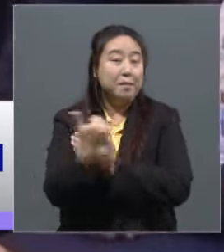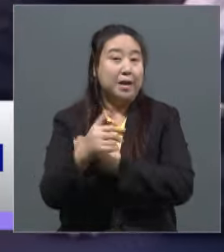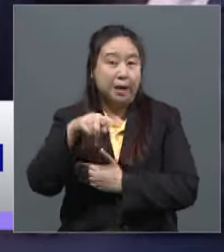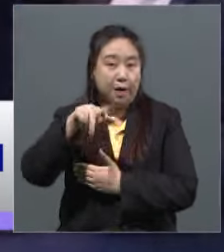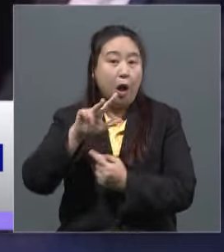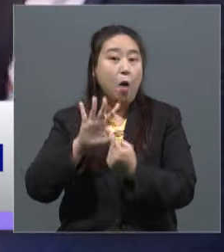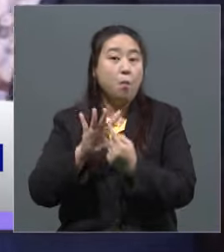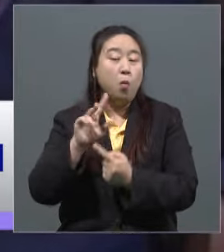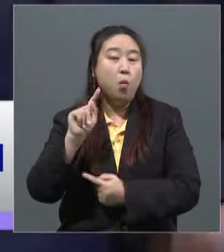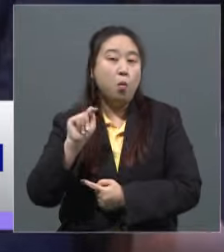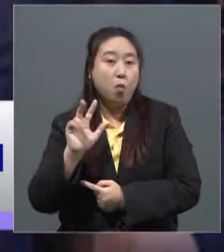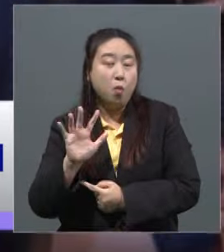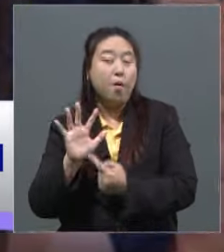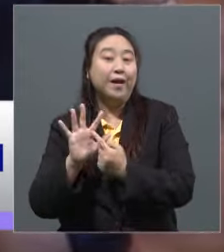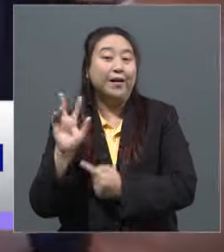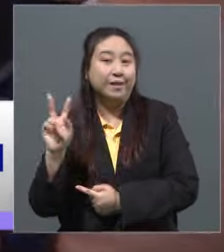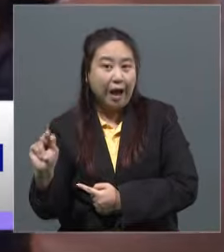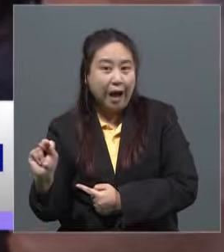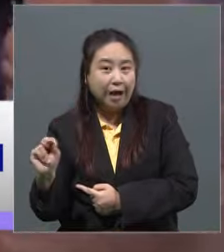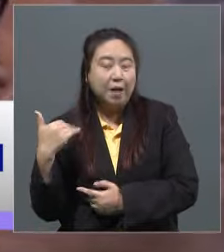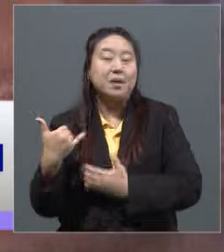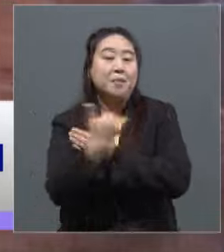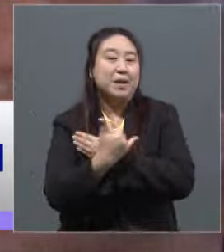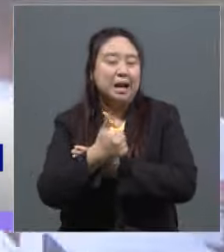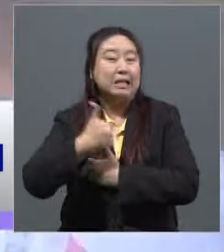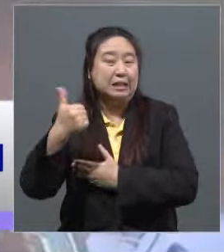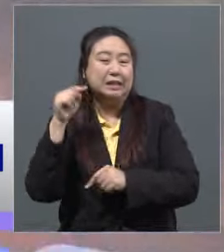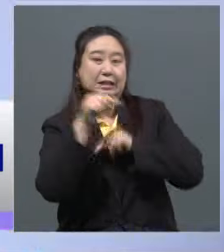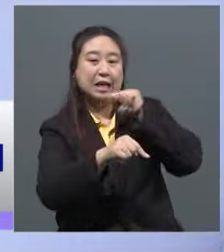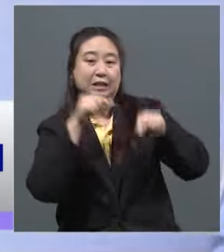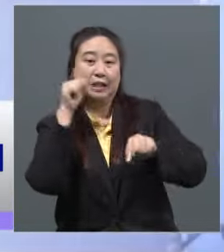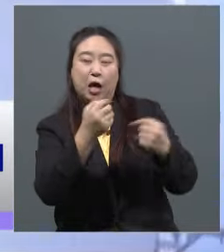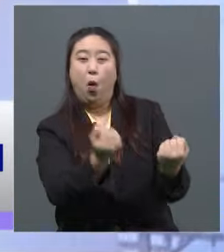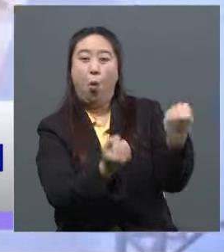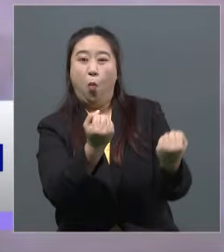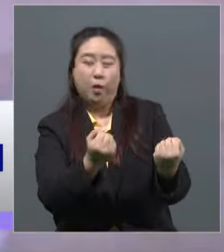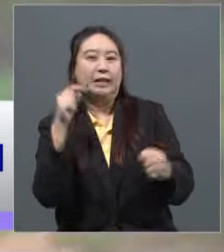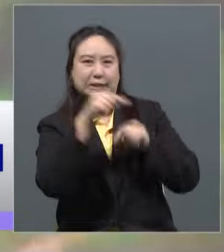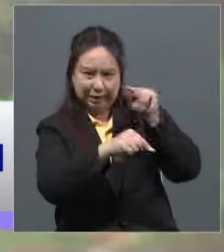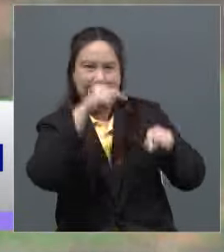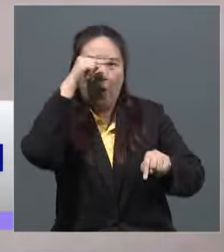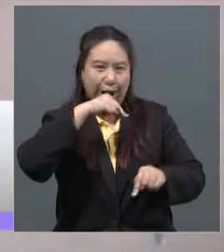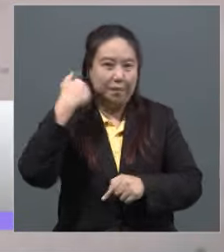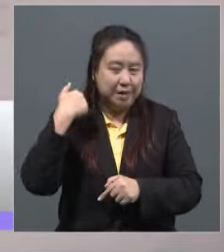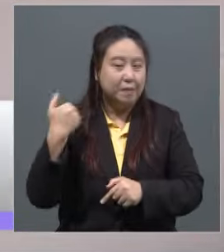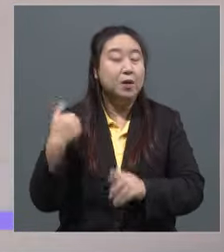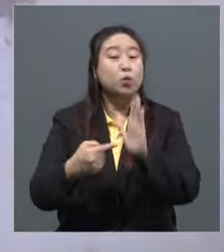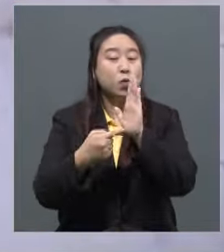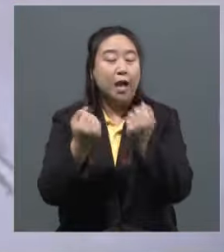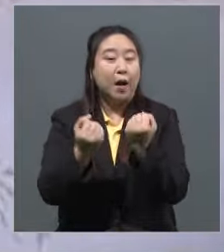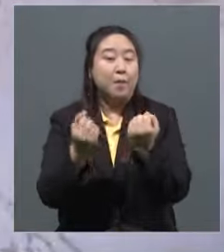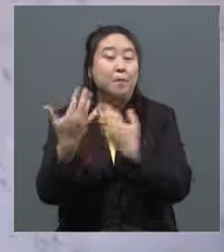มีประเทศอื่นๆที่สั่งซื้อรถยานเกราะจากไทยเพิ่มโดยเฉพาะประเทศฟิลิปปินส์ที่มีแผนสั่งซื้ออีก